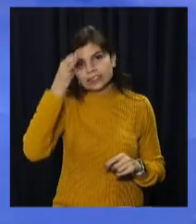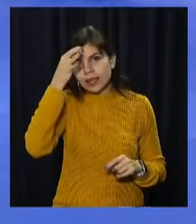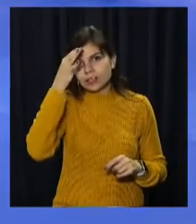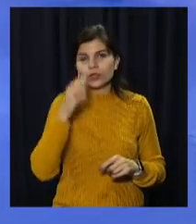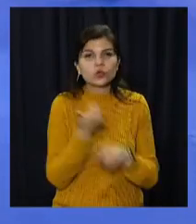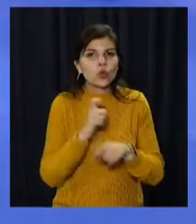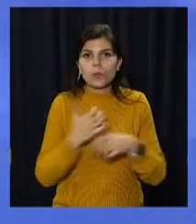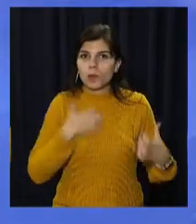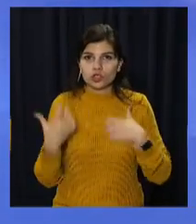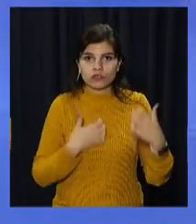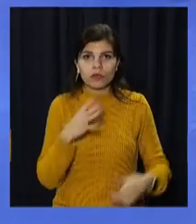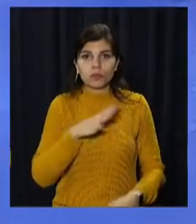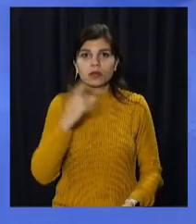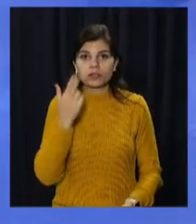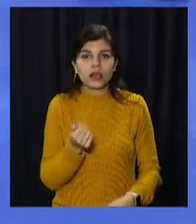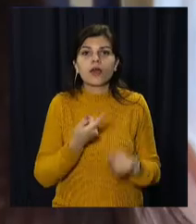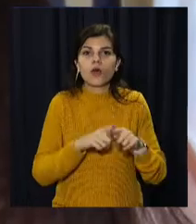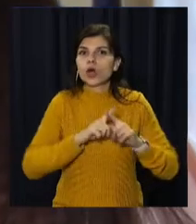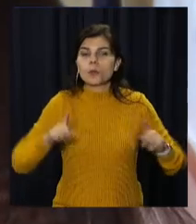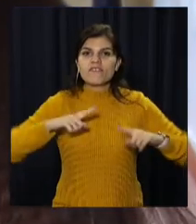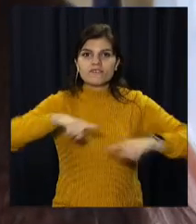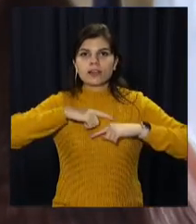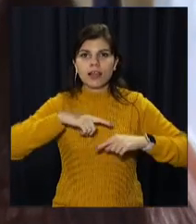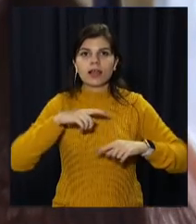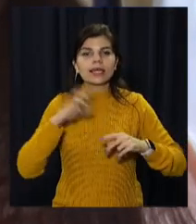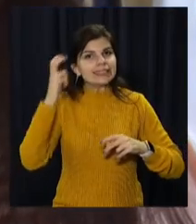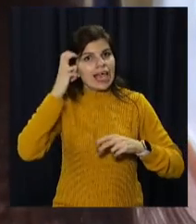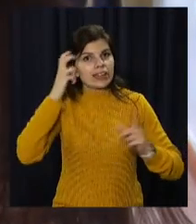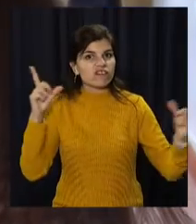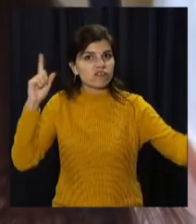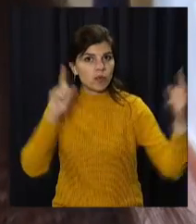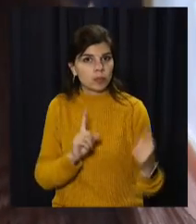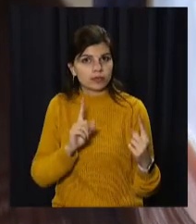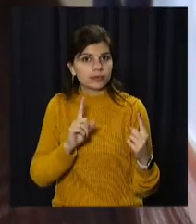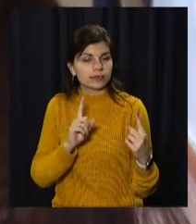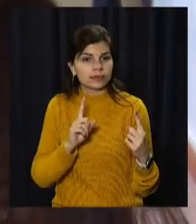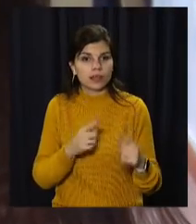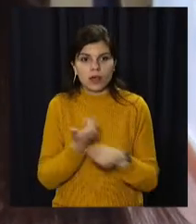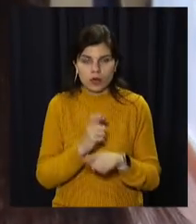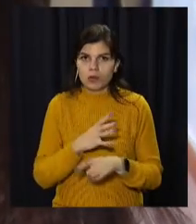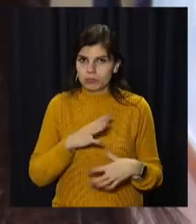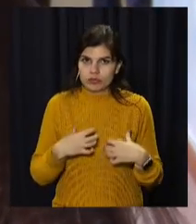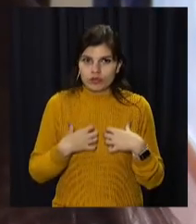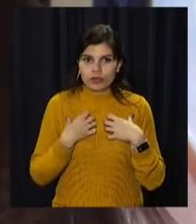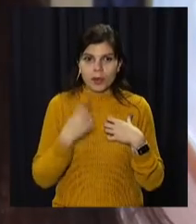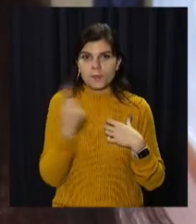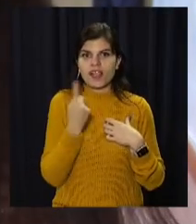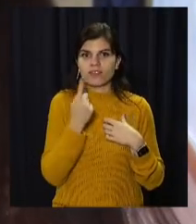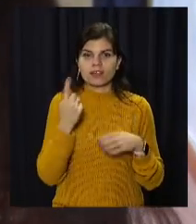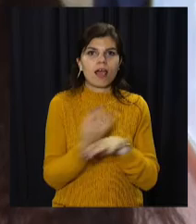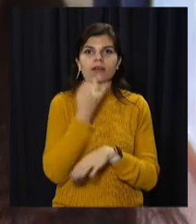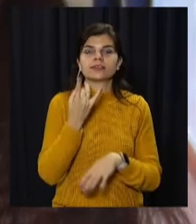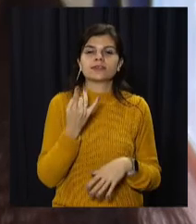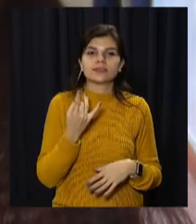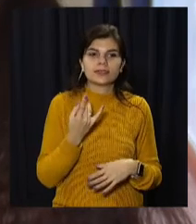особливо у фінальному поєдинку із киянкою. Це було дуже страшно. Перший раз, не знаю,